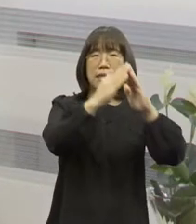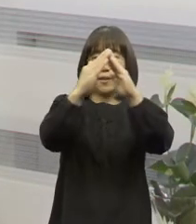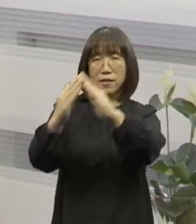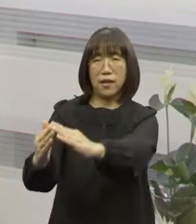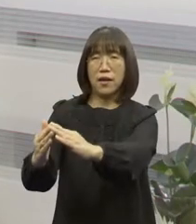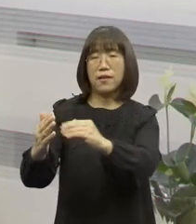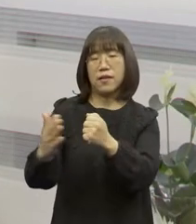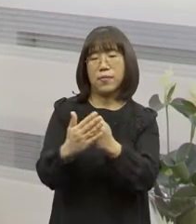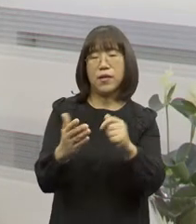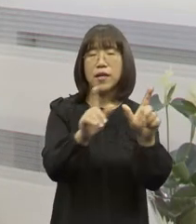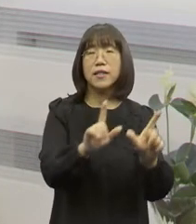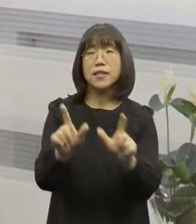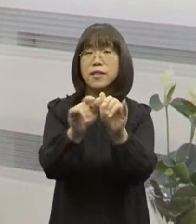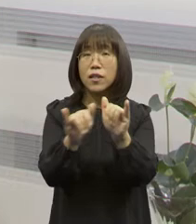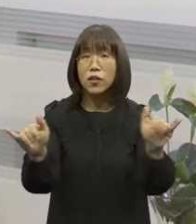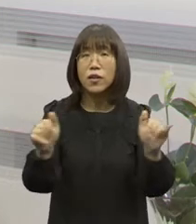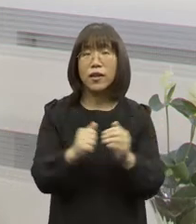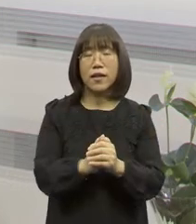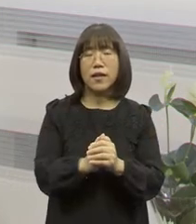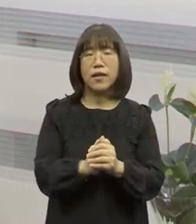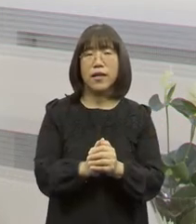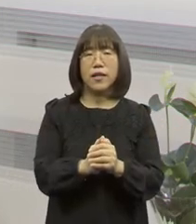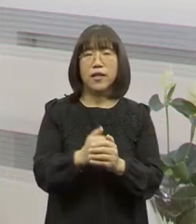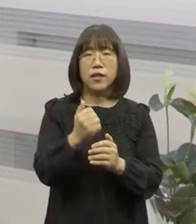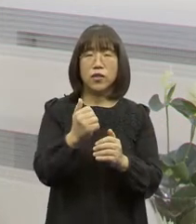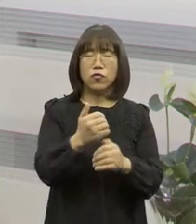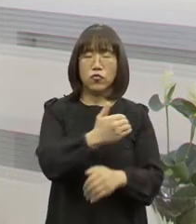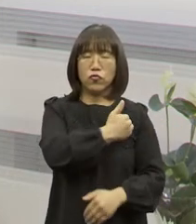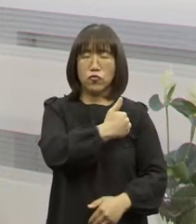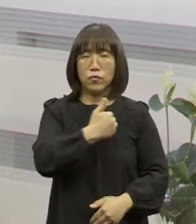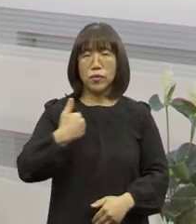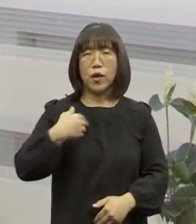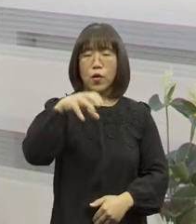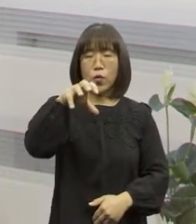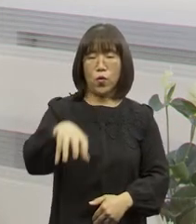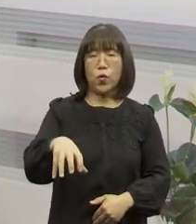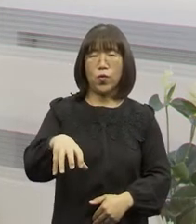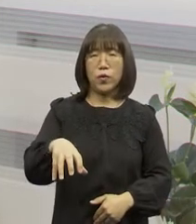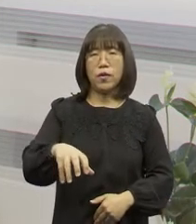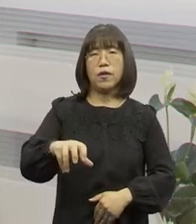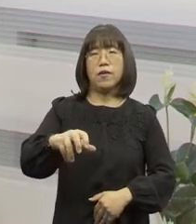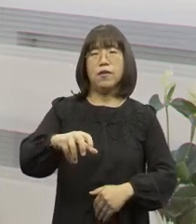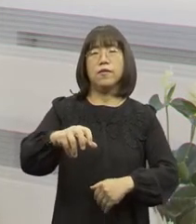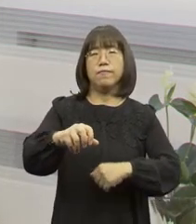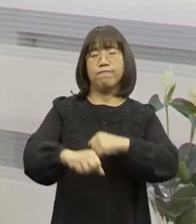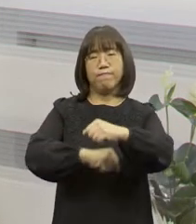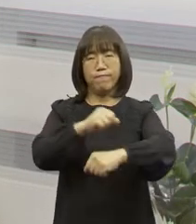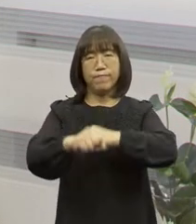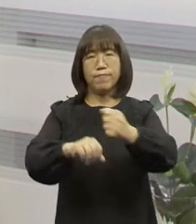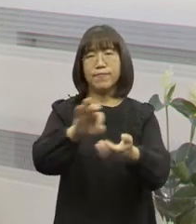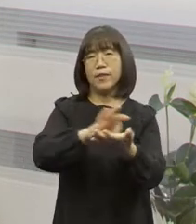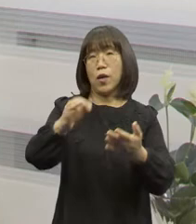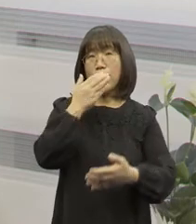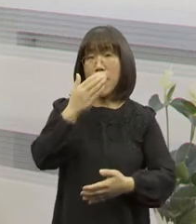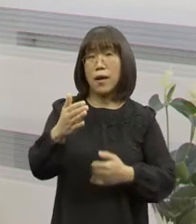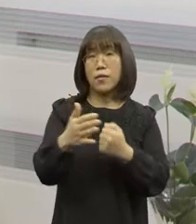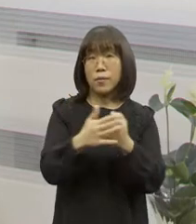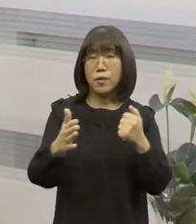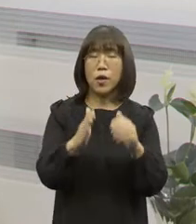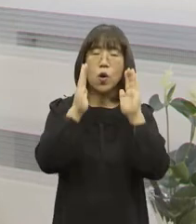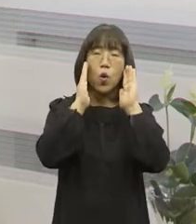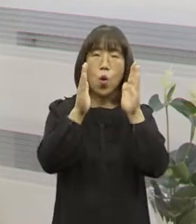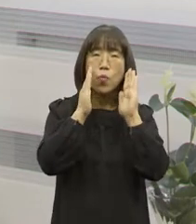이전하게 되면서 지역 내 청소년 상담을 위한 공간을 충분히 확보하게 됐습니다 이에 학업 이라든가